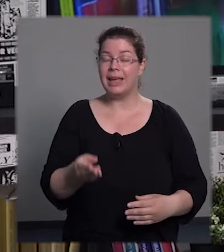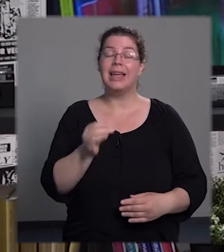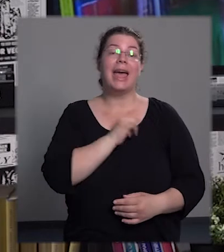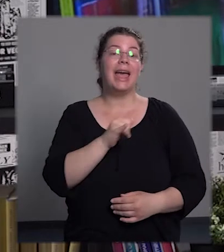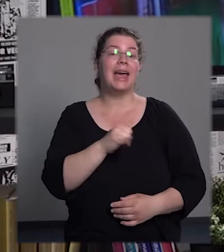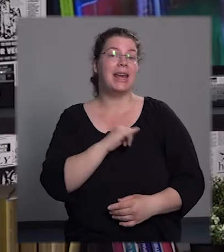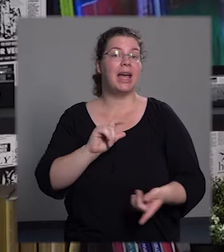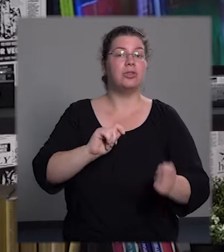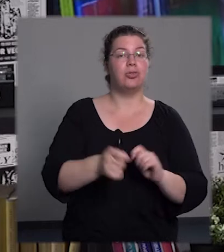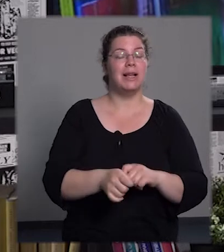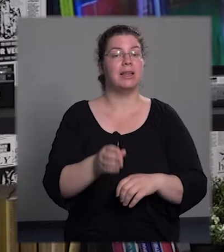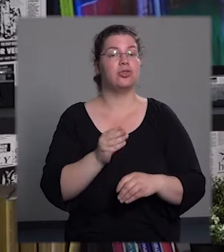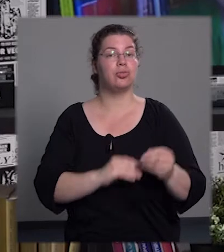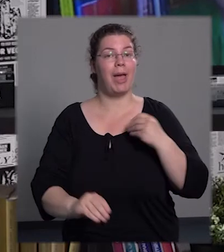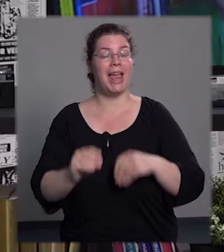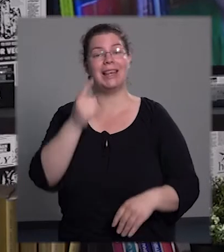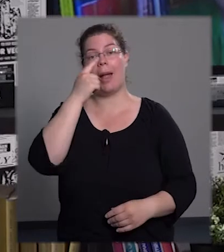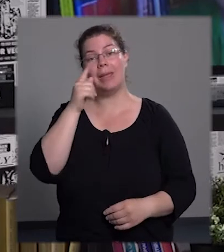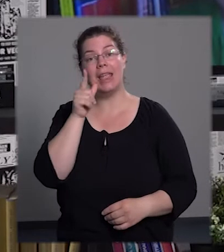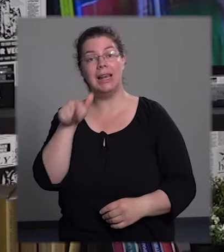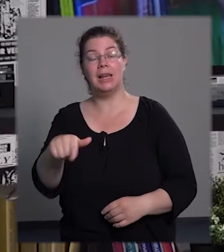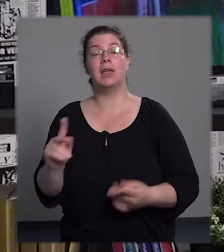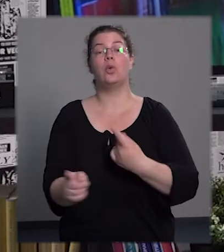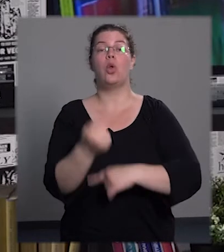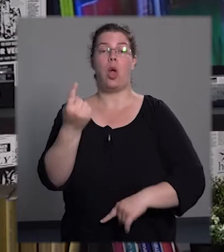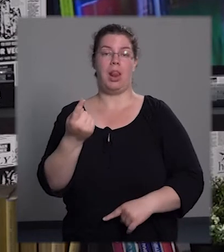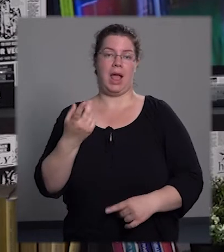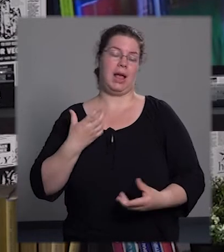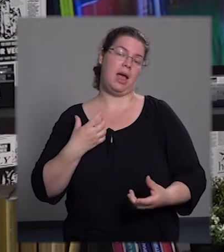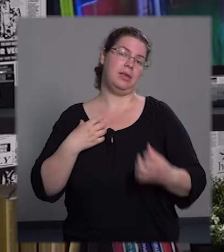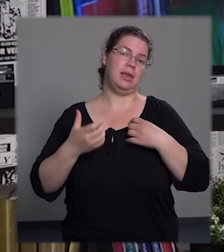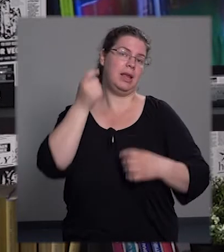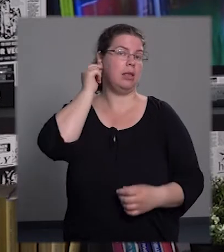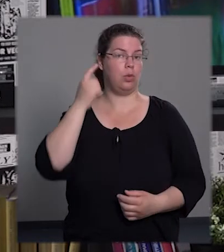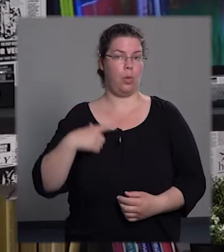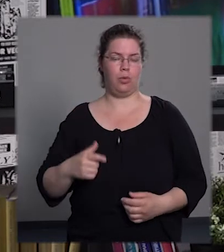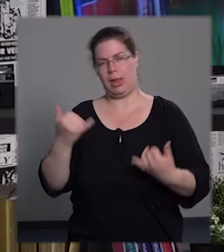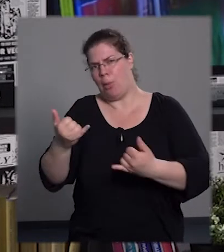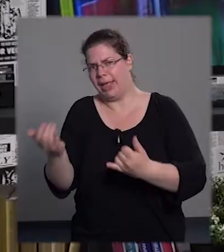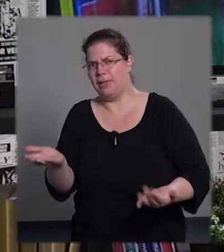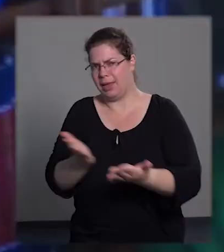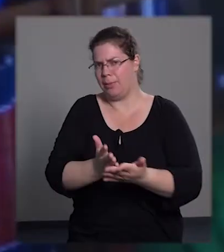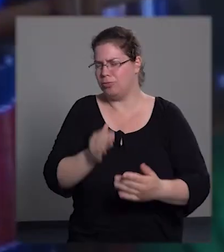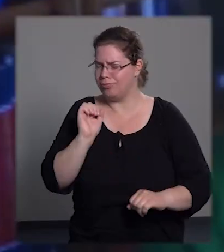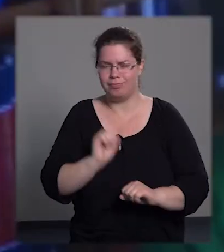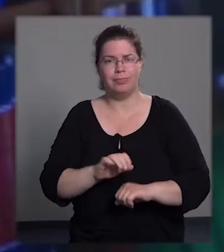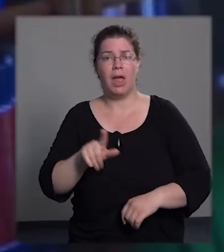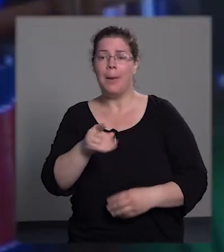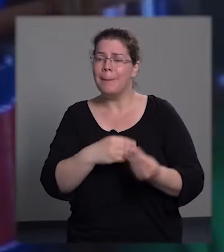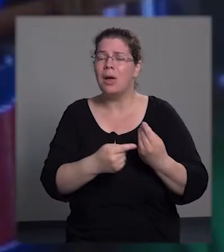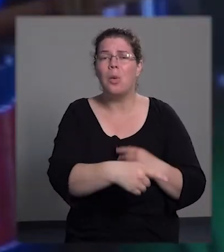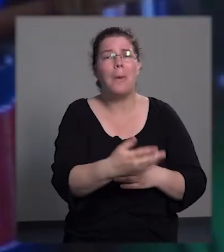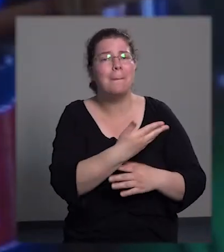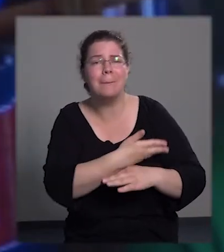Neményi Lili egy különleges színésznő volt a maiakhoz képest mindenképpen, mert ő mindent tudott. Egyrészt nem járt